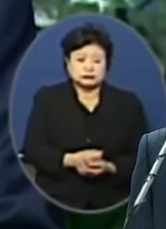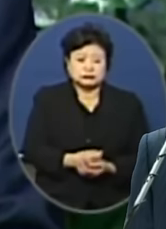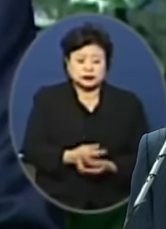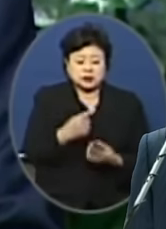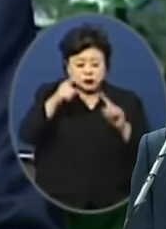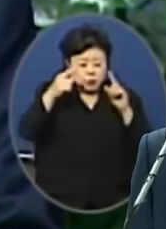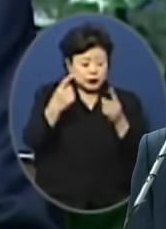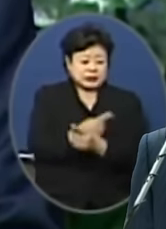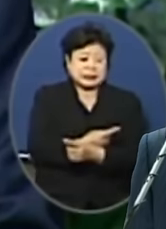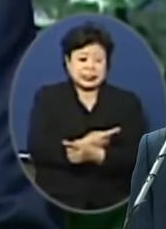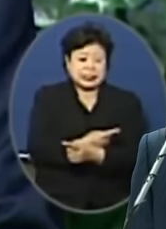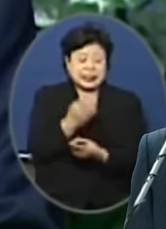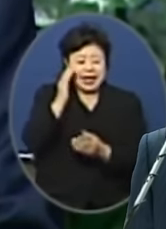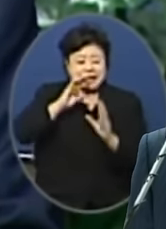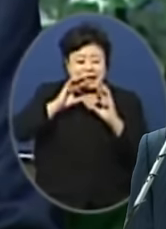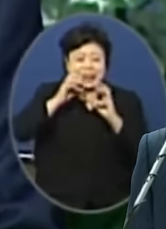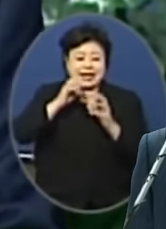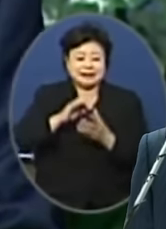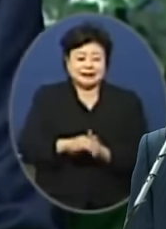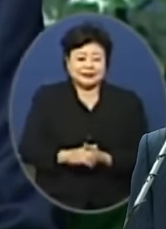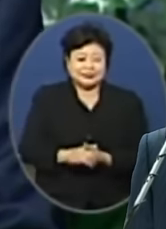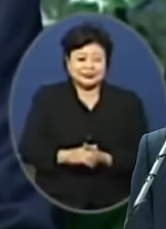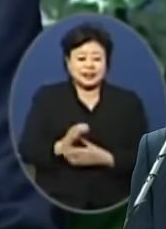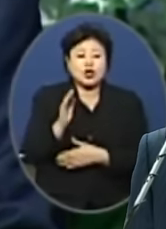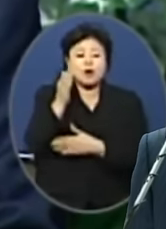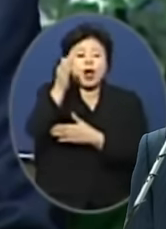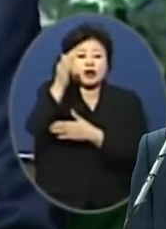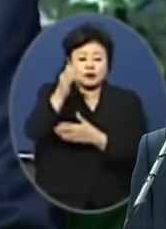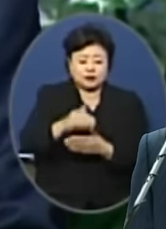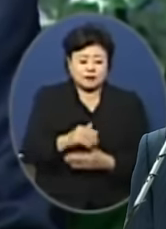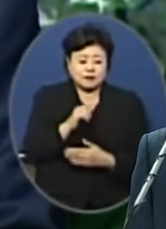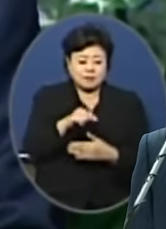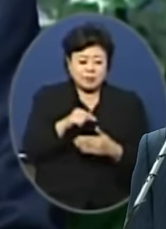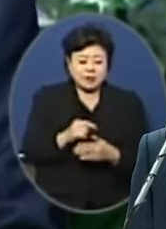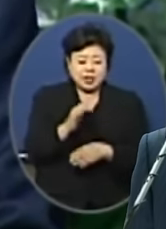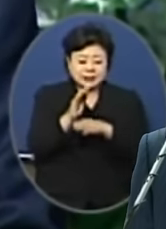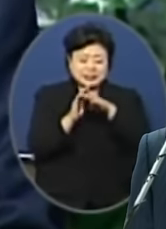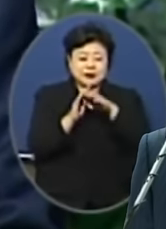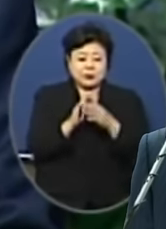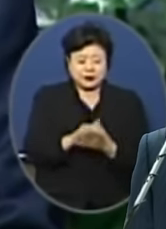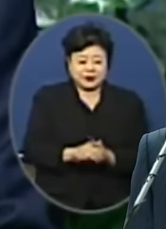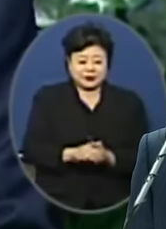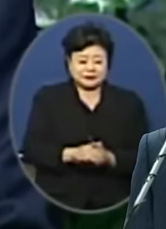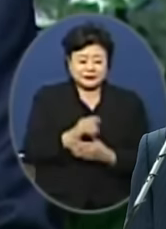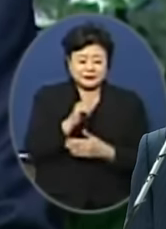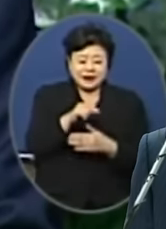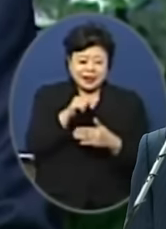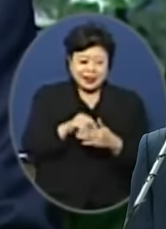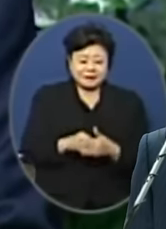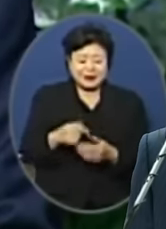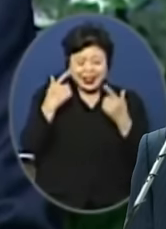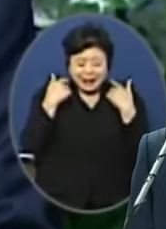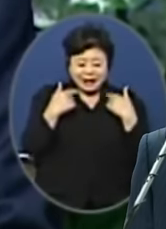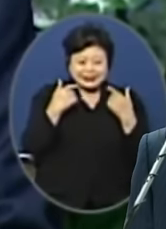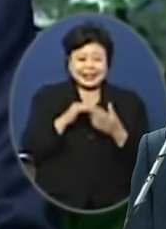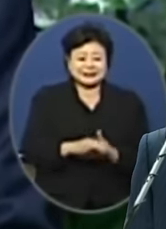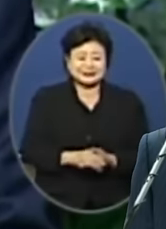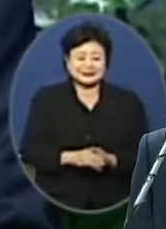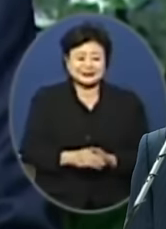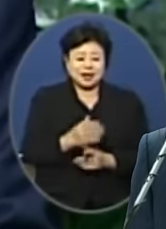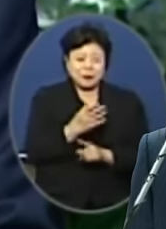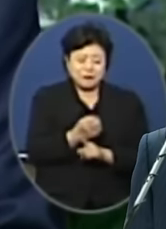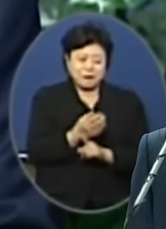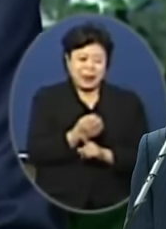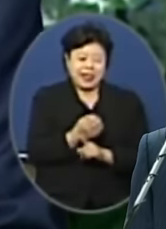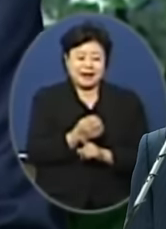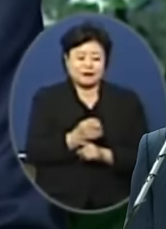지옥 대신에 천국, 이러한 영광으로 마음속에 채워놓으면 우리 마음속은 항상